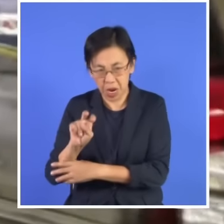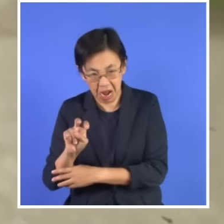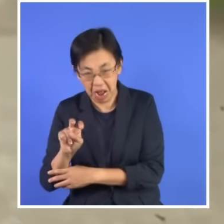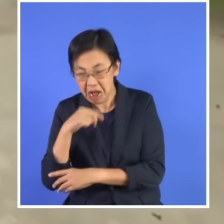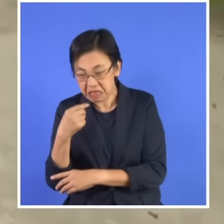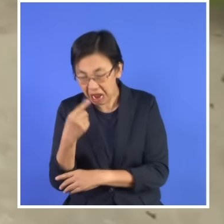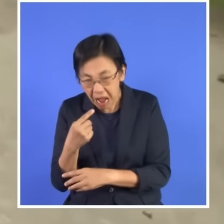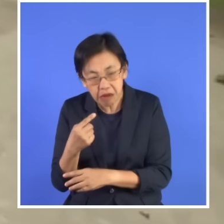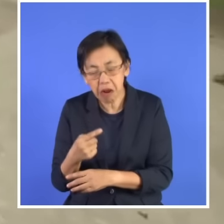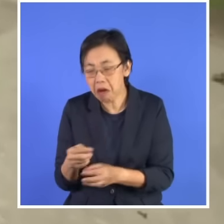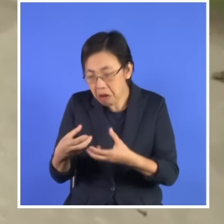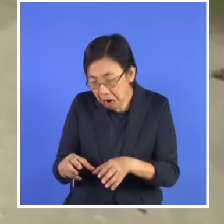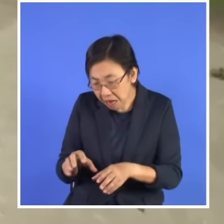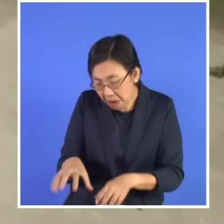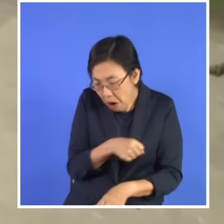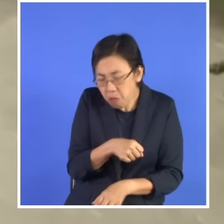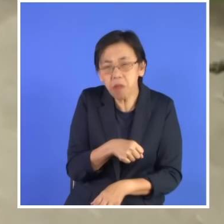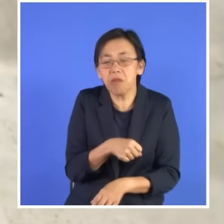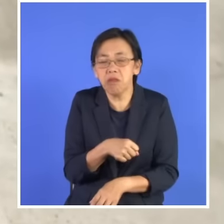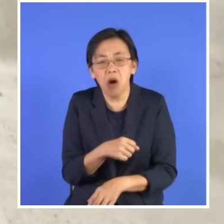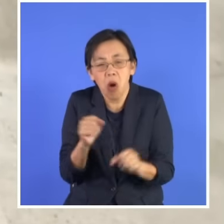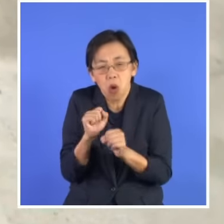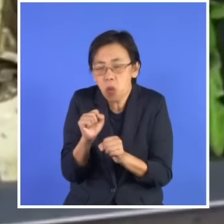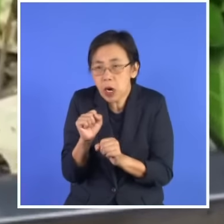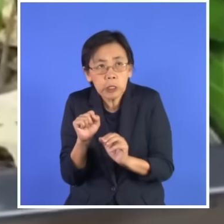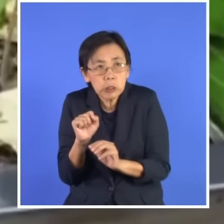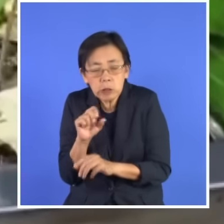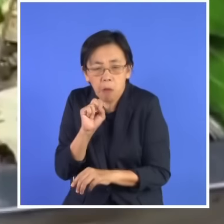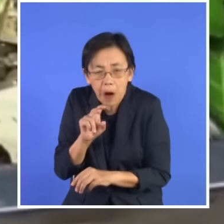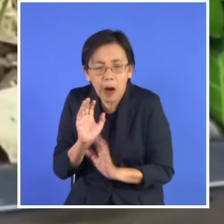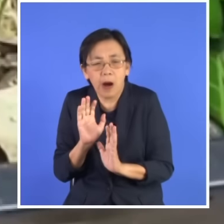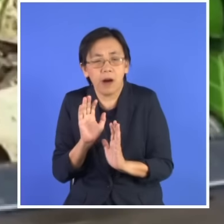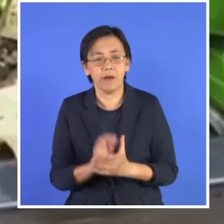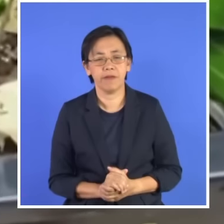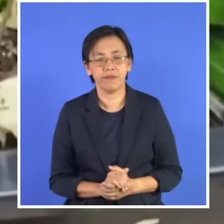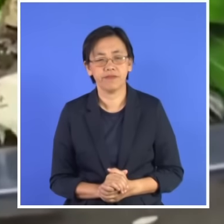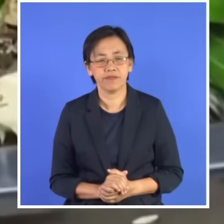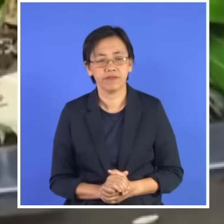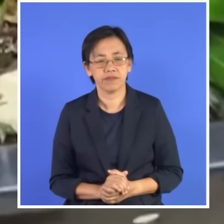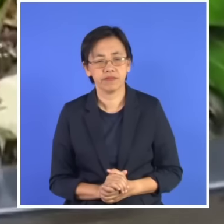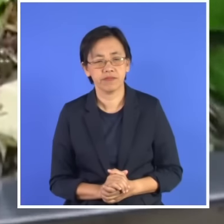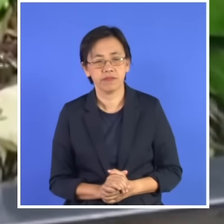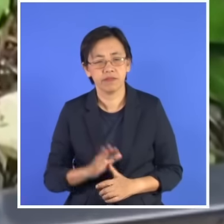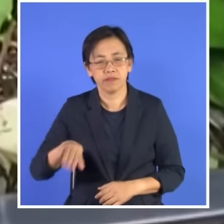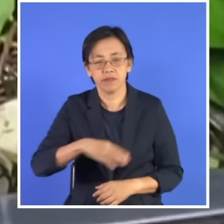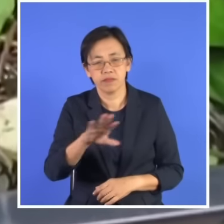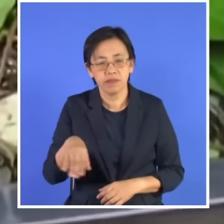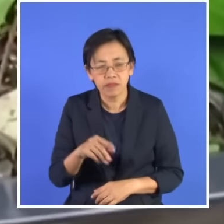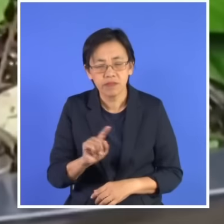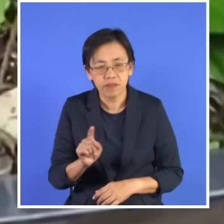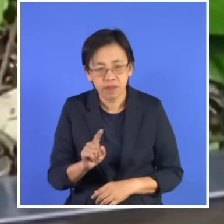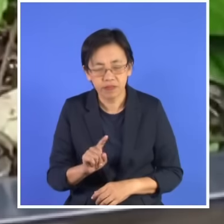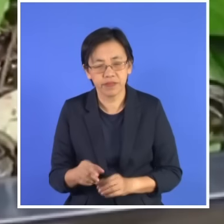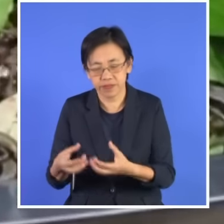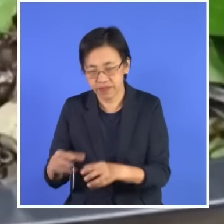คือมันก็ไม่เข้าใจหรอกหรือว่าใครจะมาทำร้ายมันนี่นะครับแต่ว่าหน่วยกู้ภัยของเรานะครับนี่ก็เอาเนี่ยไขขึ้นมา